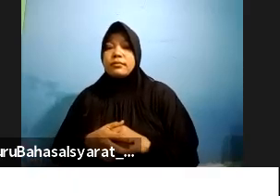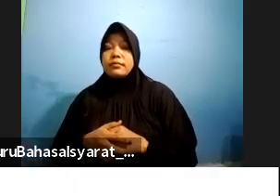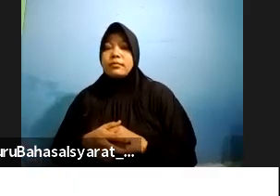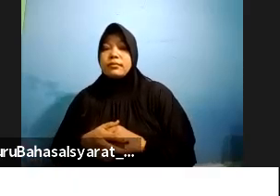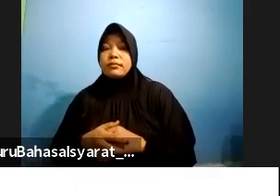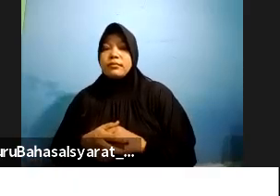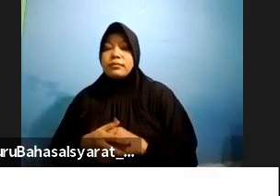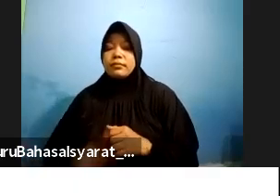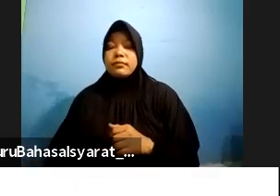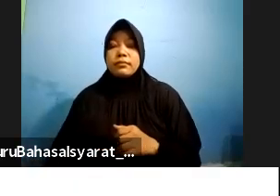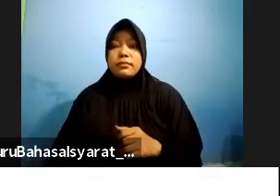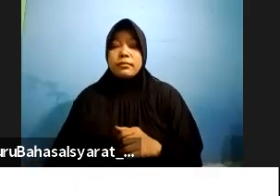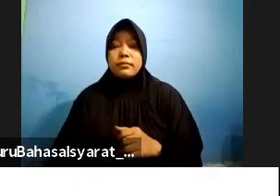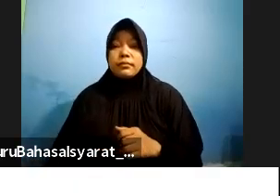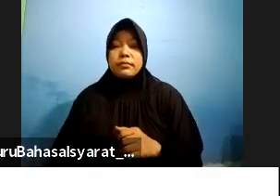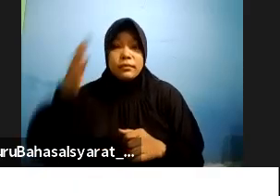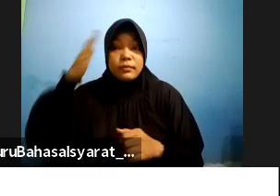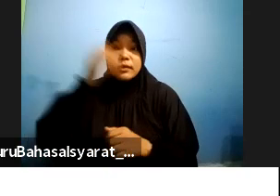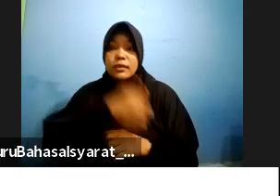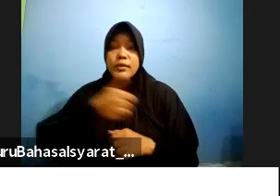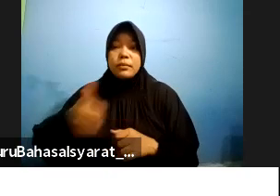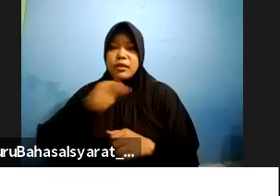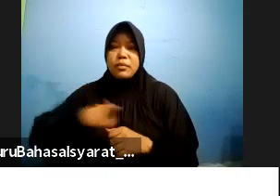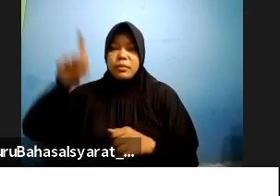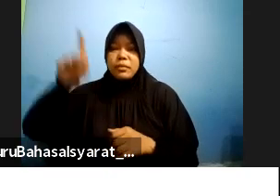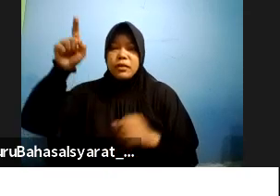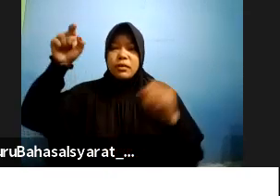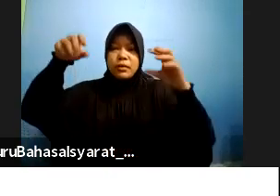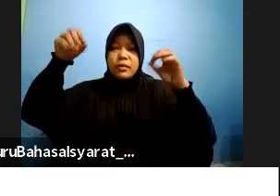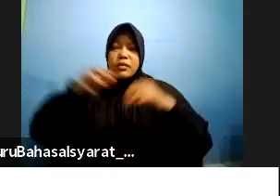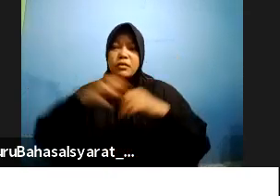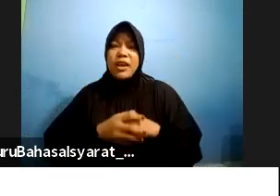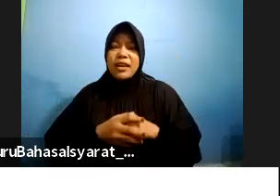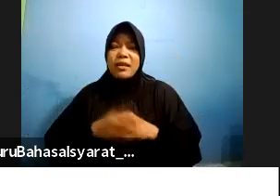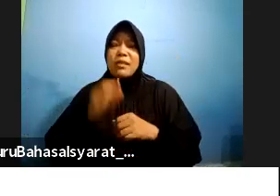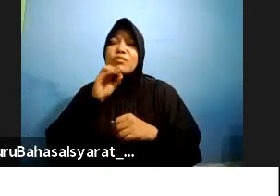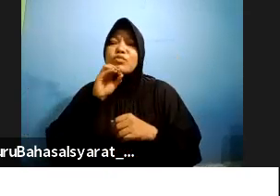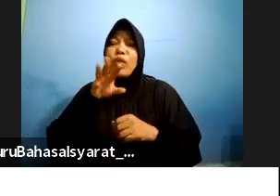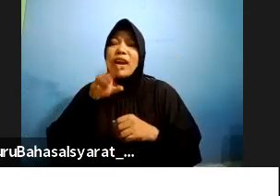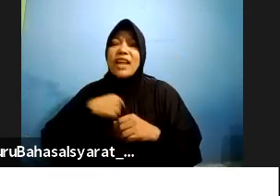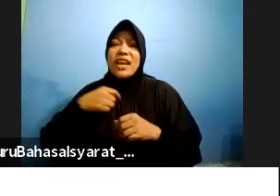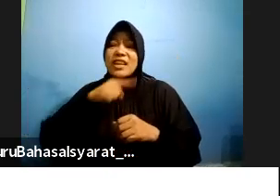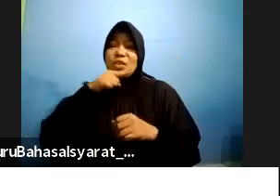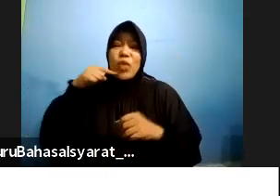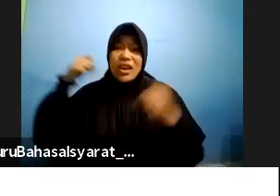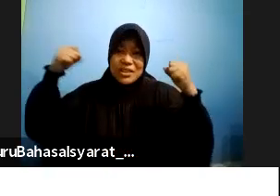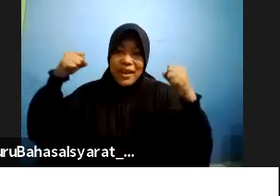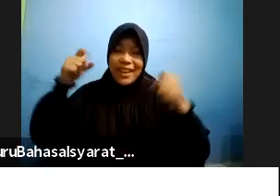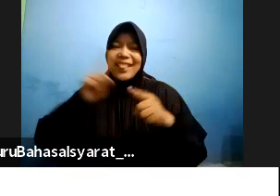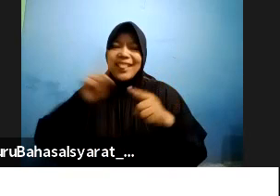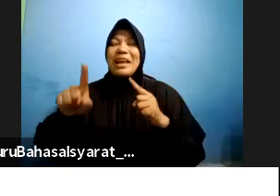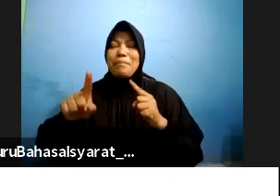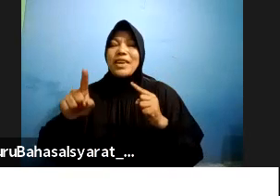Assalamualaikum warahmatullahi wabarakatuh. Mungkin suara saya tidak sesemangat Bu ini ya gitu, tapi pagi ini semoga kita semua juga